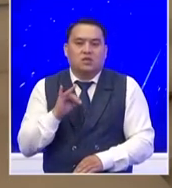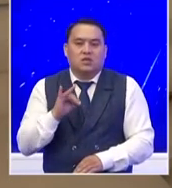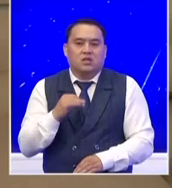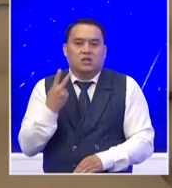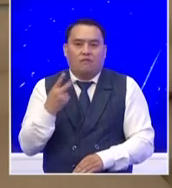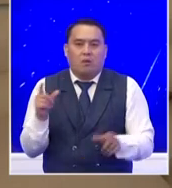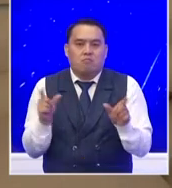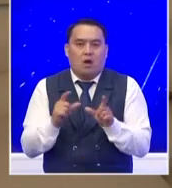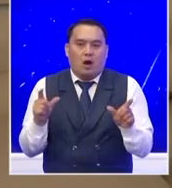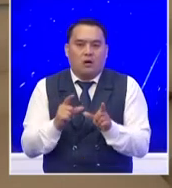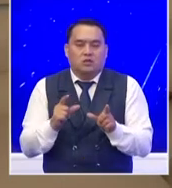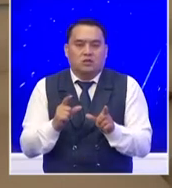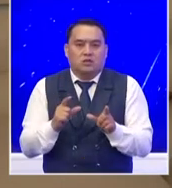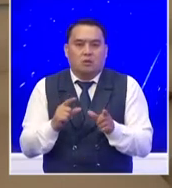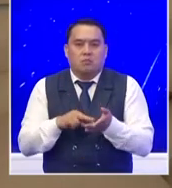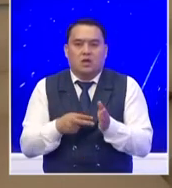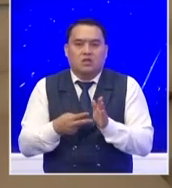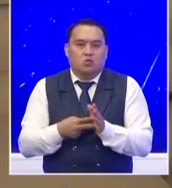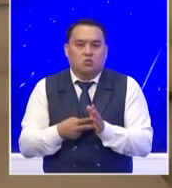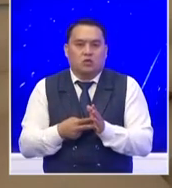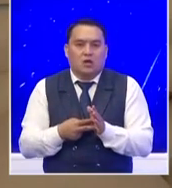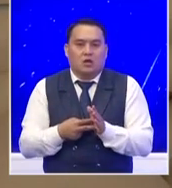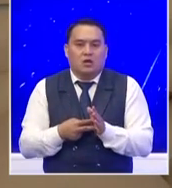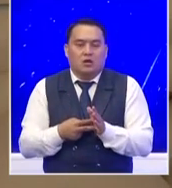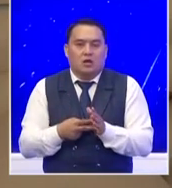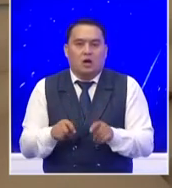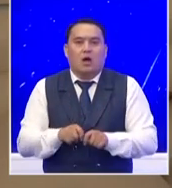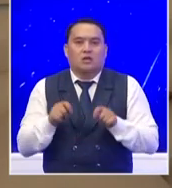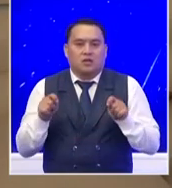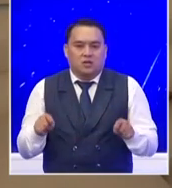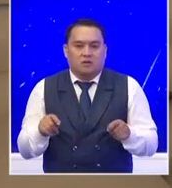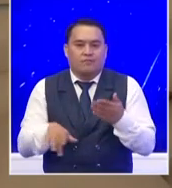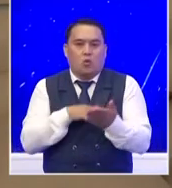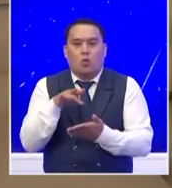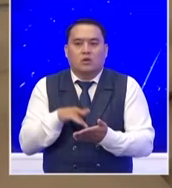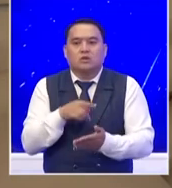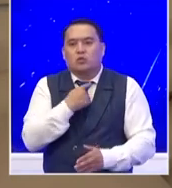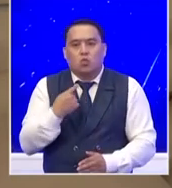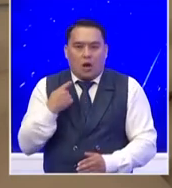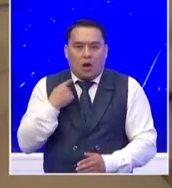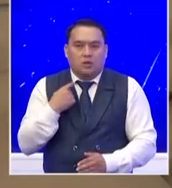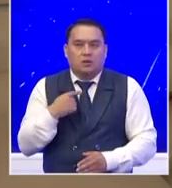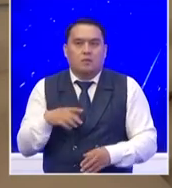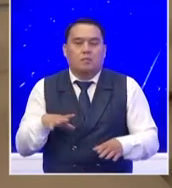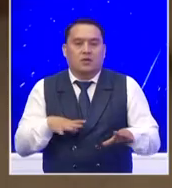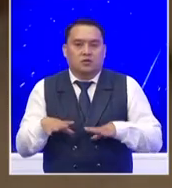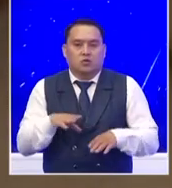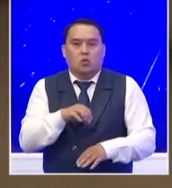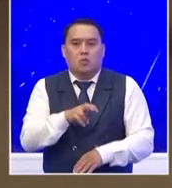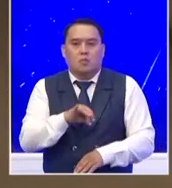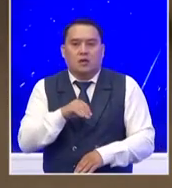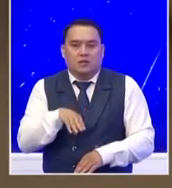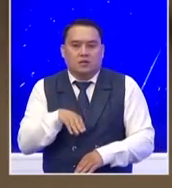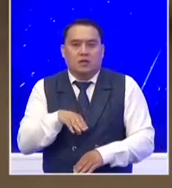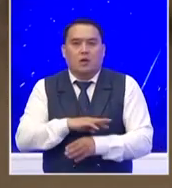2 магазина сейчас в ближайшее время планируется открытие в городе Талдыкурган. Это супермаркеты Тоймарт. Сабиржан